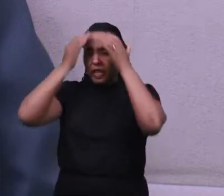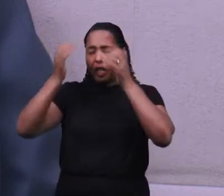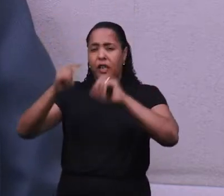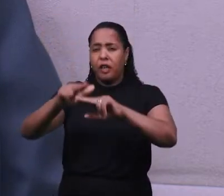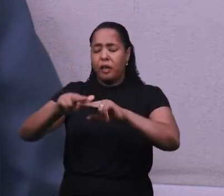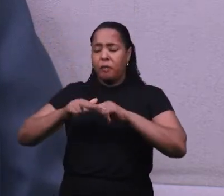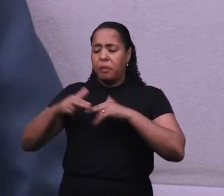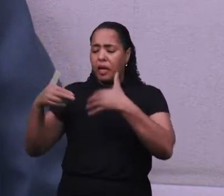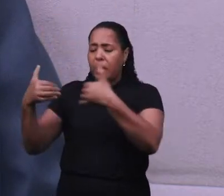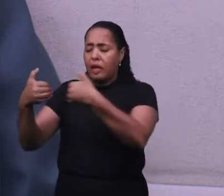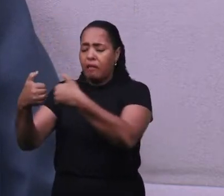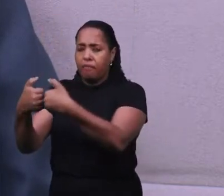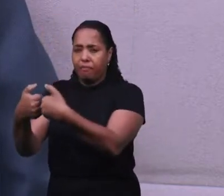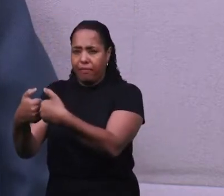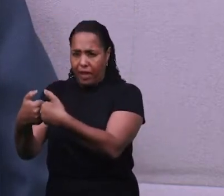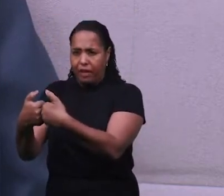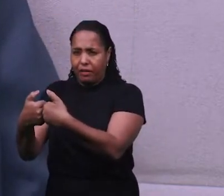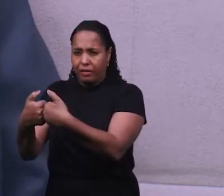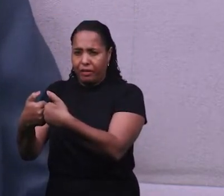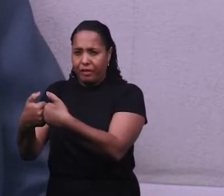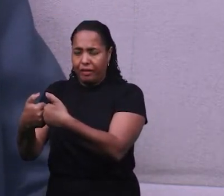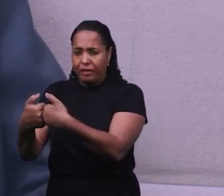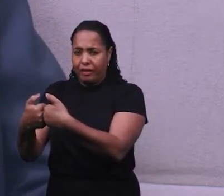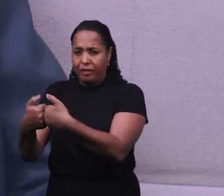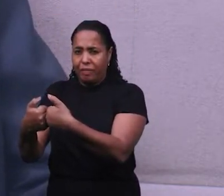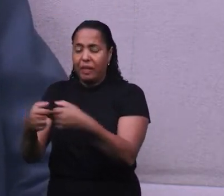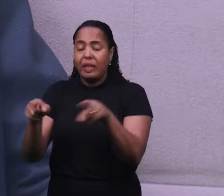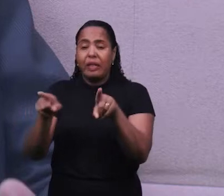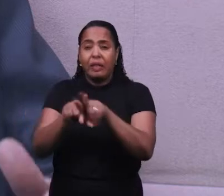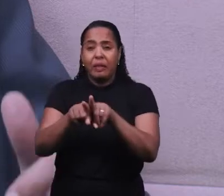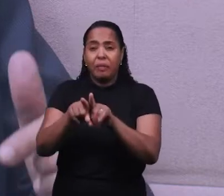des victoires du roi David à travers l'arche